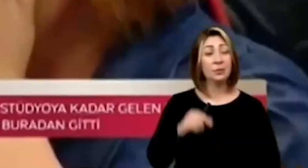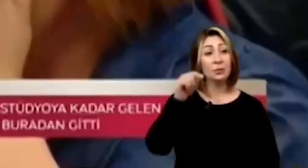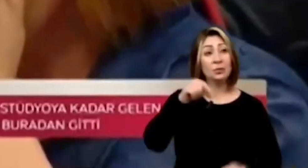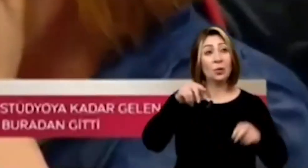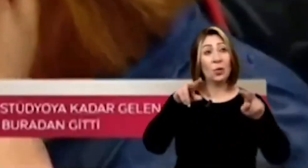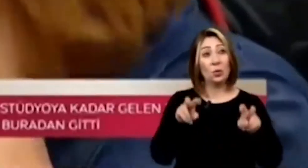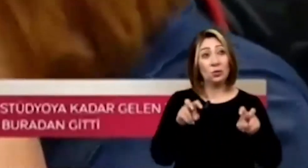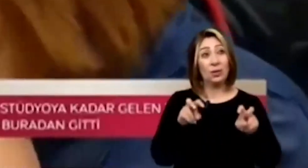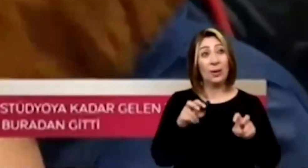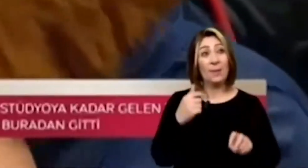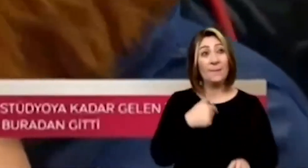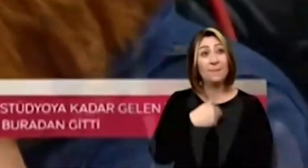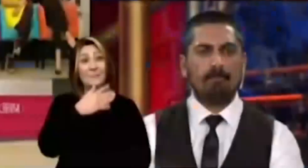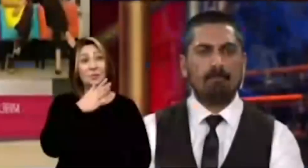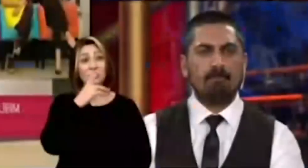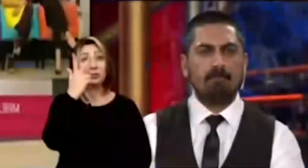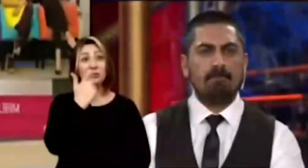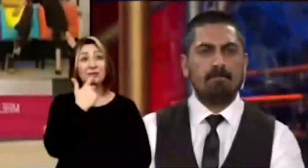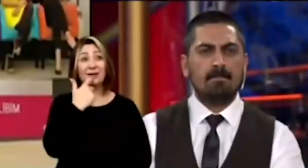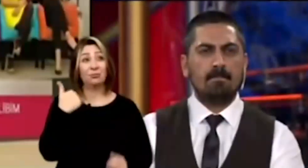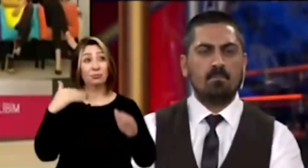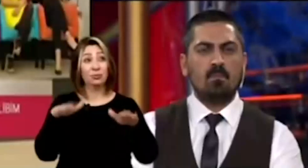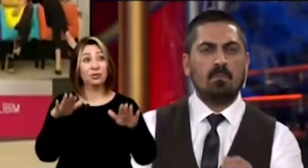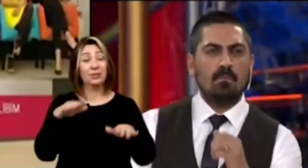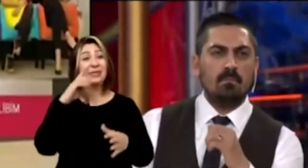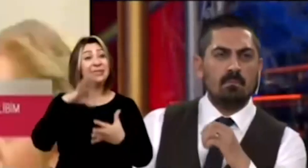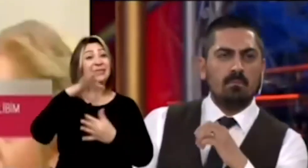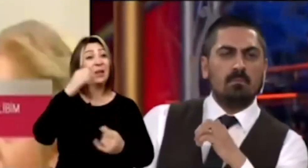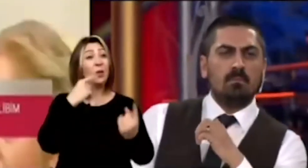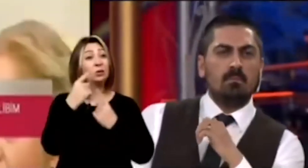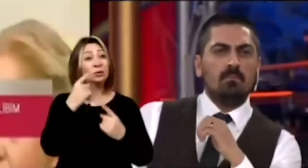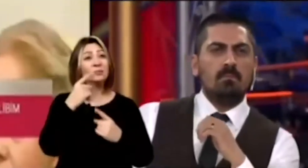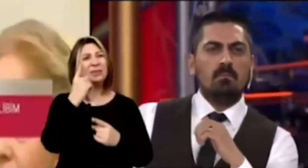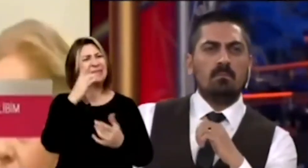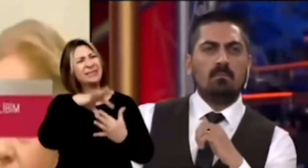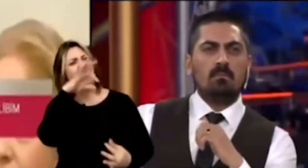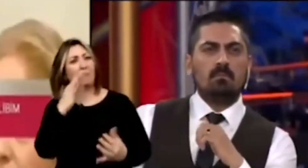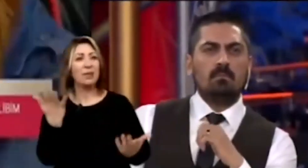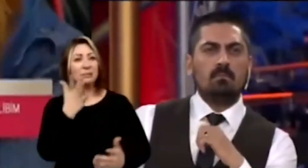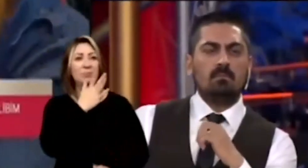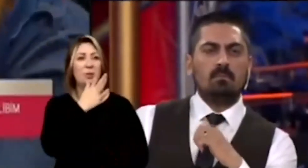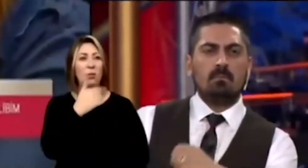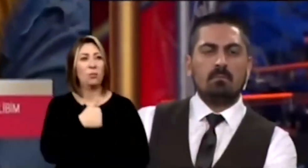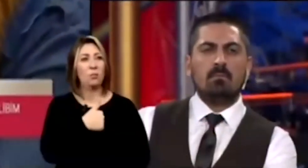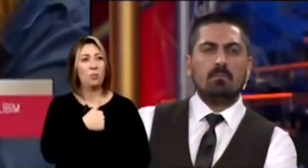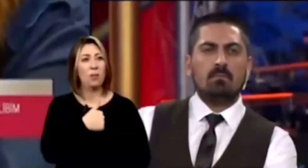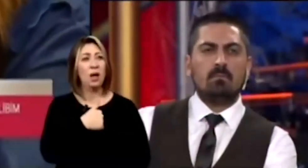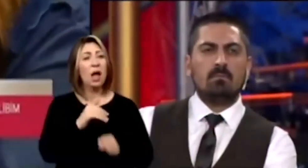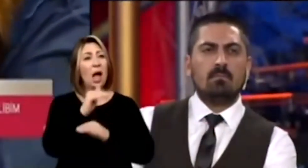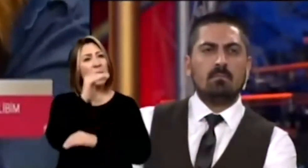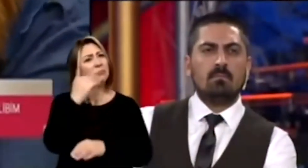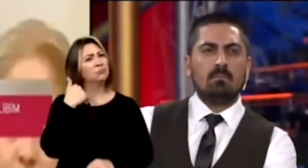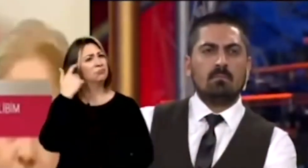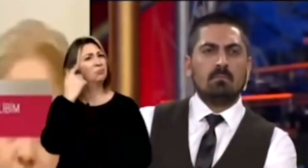locadaki. Ben biliyorsun 3 seneden beri bir programdayım. İnsanlarla konuştuğum zaman az çok nasıl bir karaktere sahip olduğunu bilen bir insanımdır. Hayat görüşüm